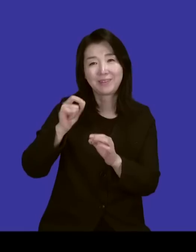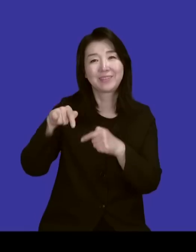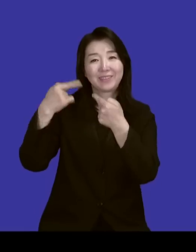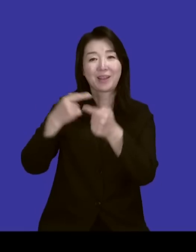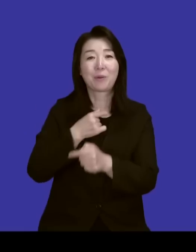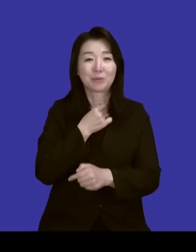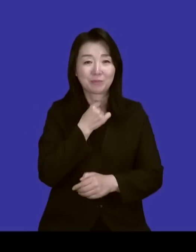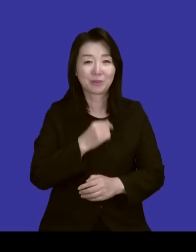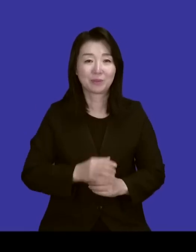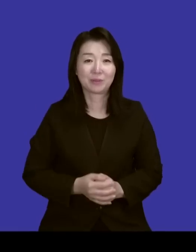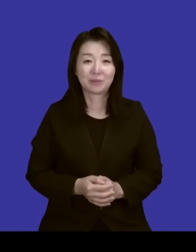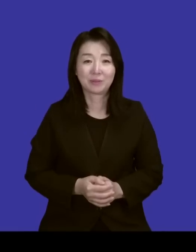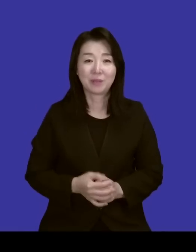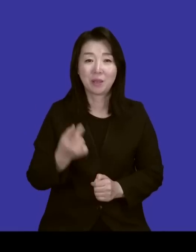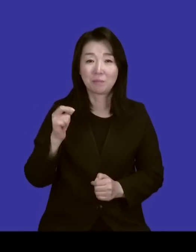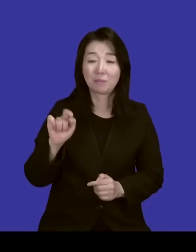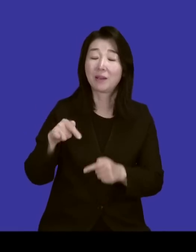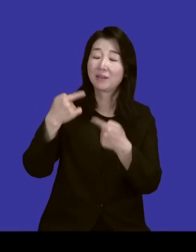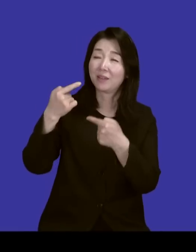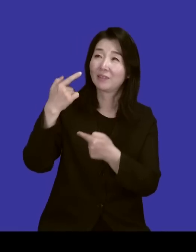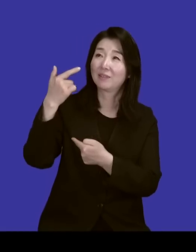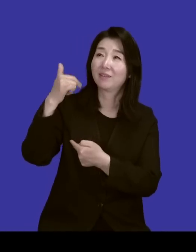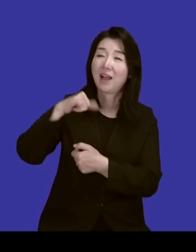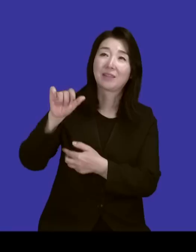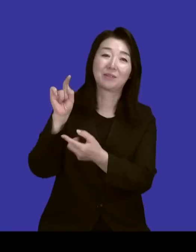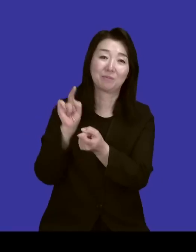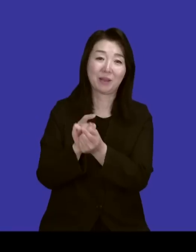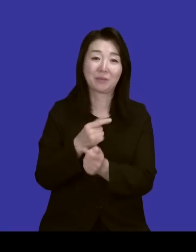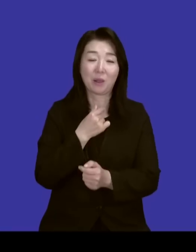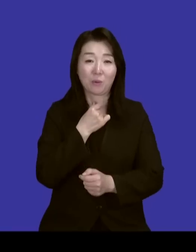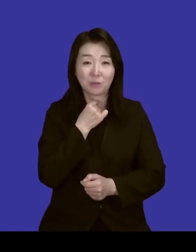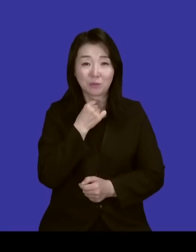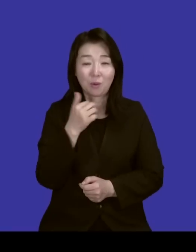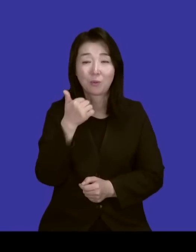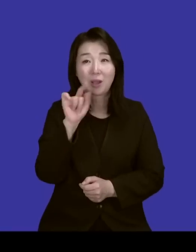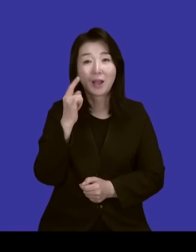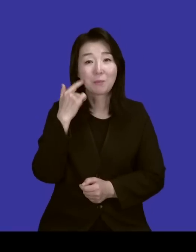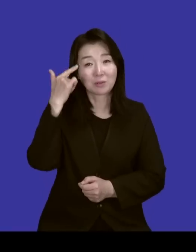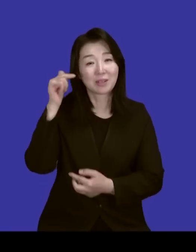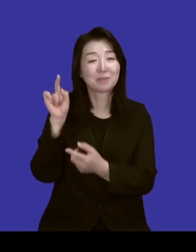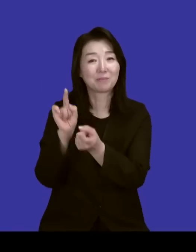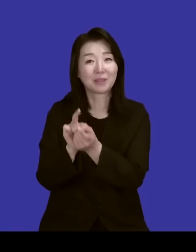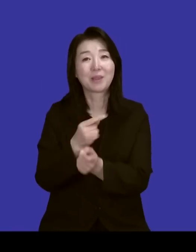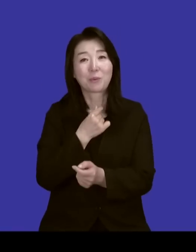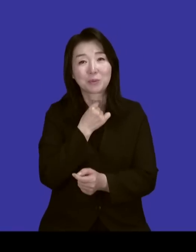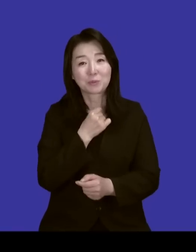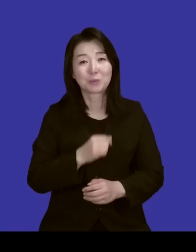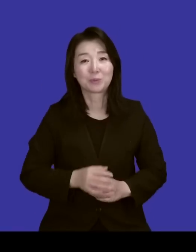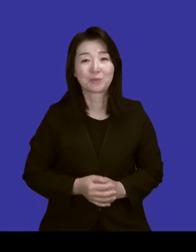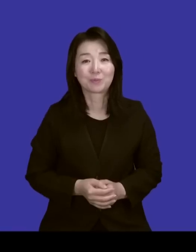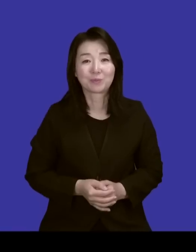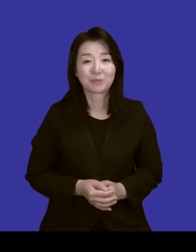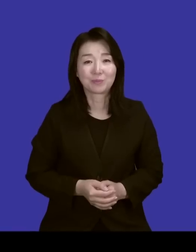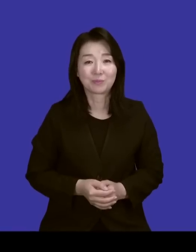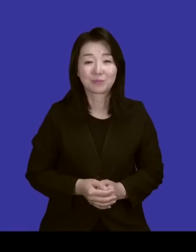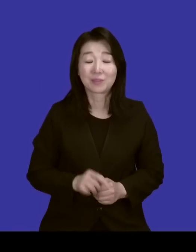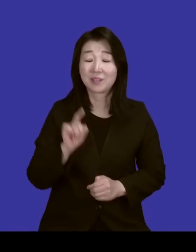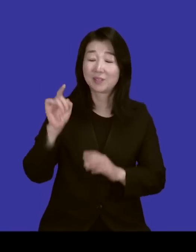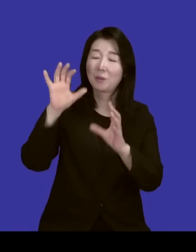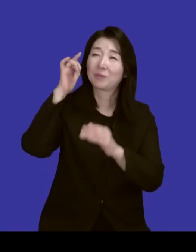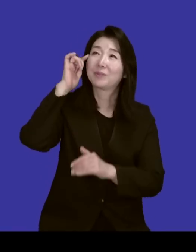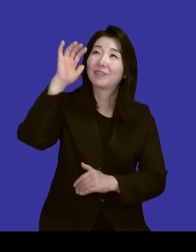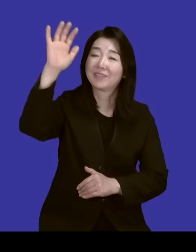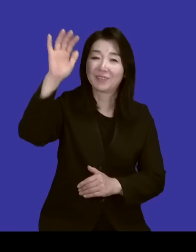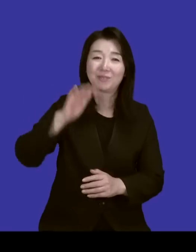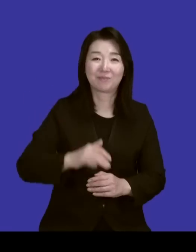아휴. 빨리 가서 아들 아니요. 만나고 싶고 우리 하 목사님도 만나고 싶고 예. 그래서 저희는 천국이